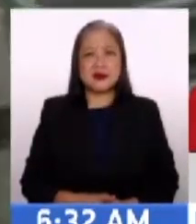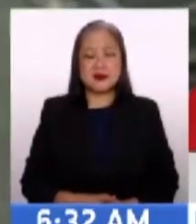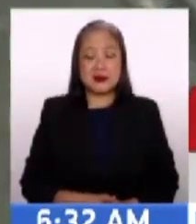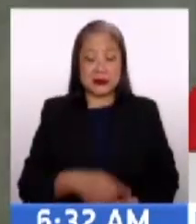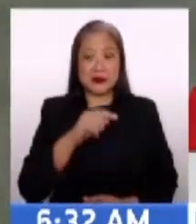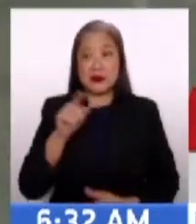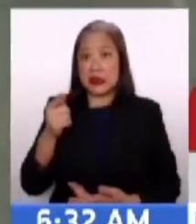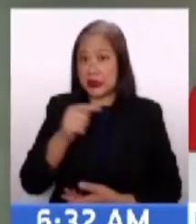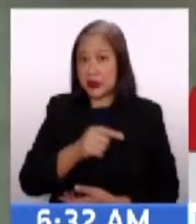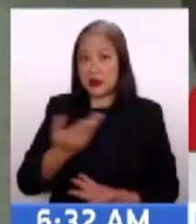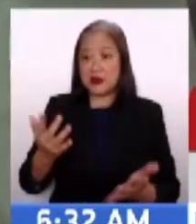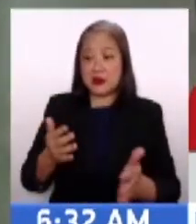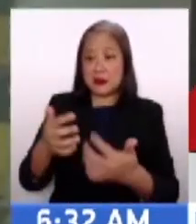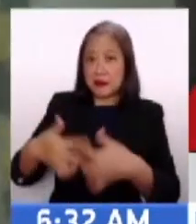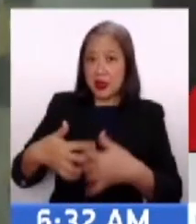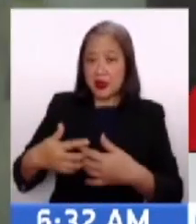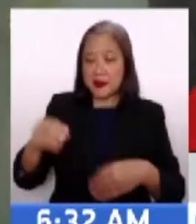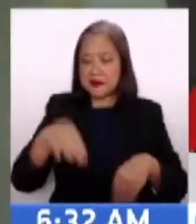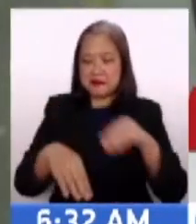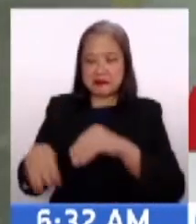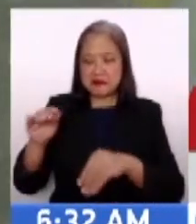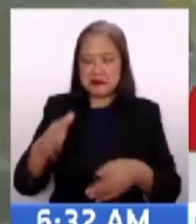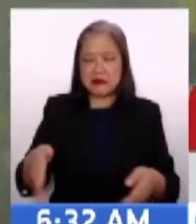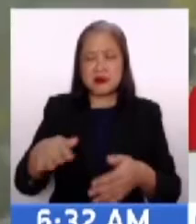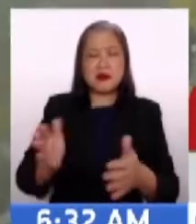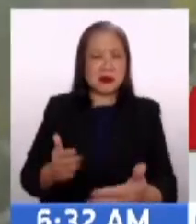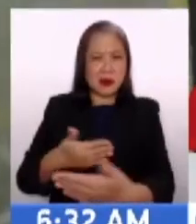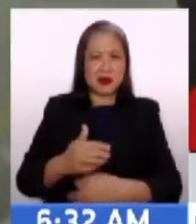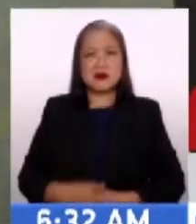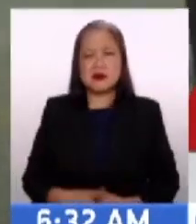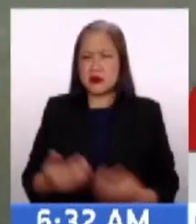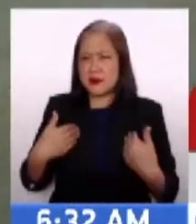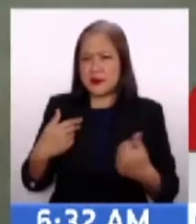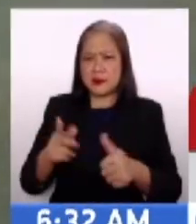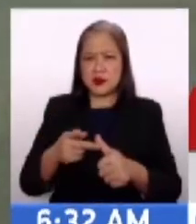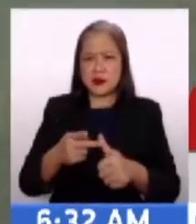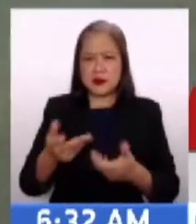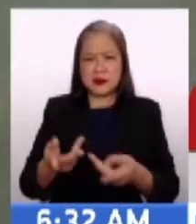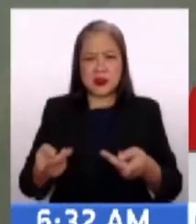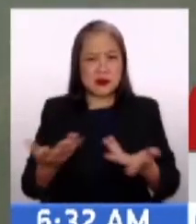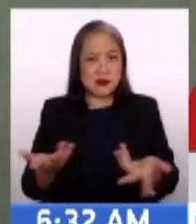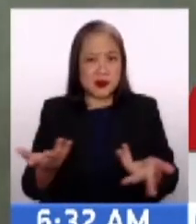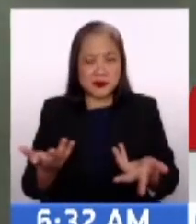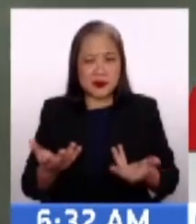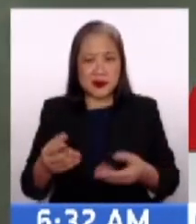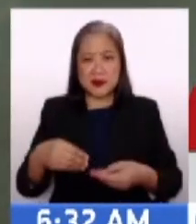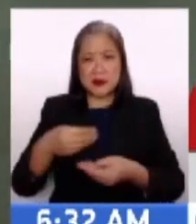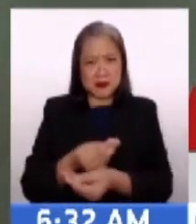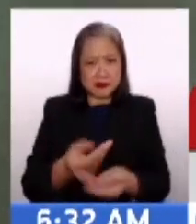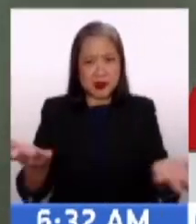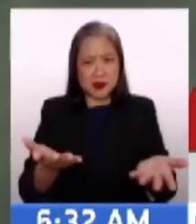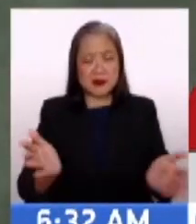natin. Ano. Pero gusto natin malaman, may mga priority areas po ba tayo, Asec, na pagbibigyan po nitong mga relief goods po natin?